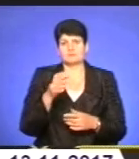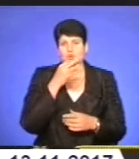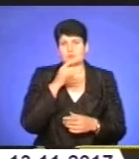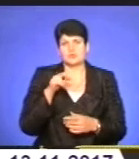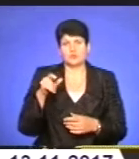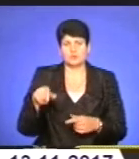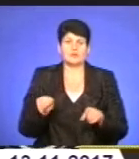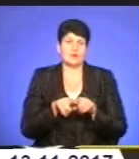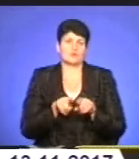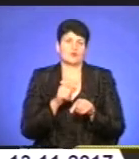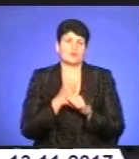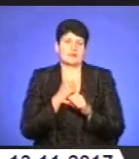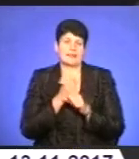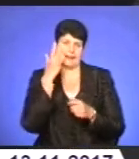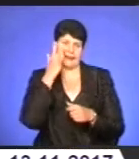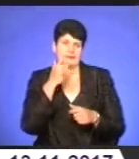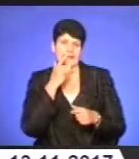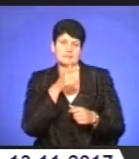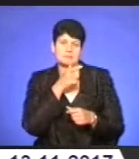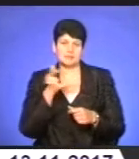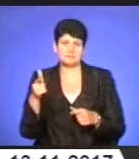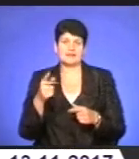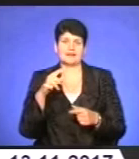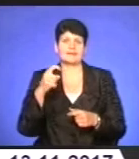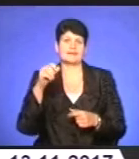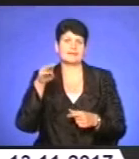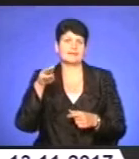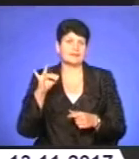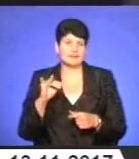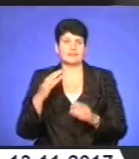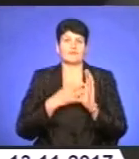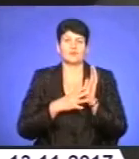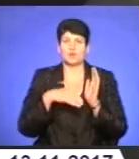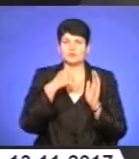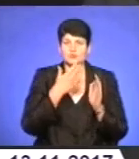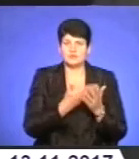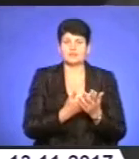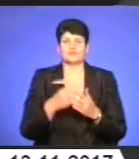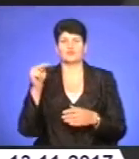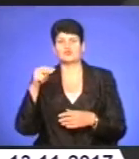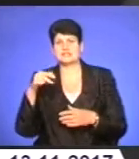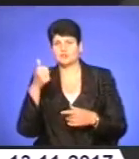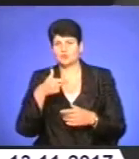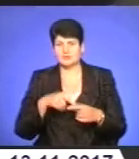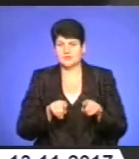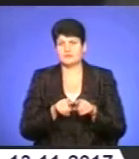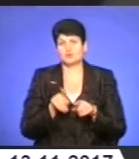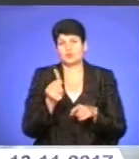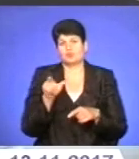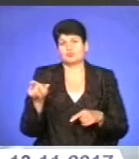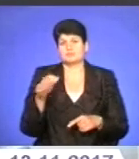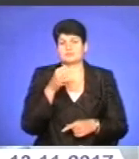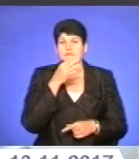літньому кінотеатрі, якісь хіти, які там і 90-х років, до 2000-х і так далі. Те, що людям